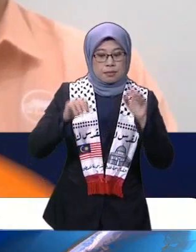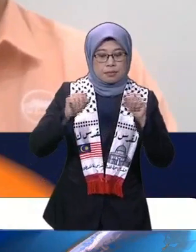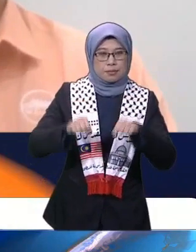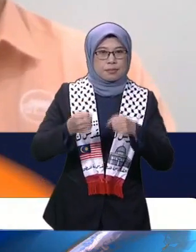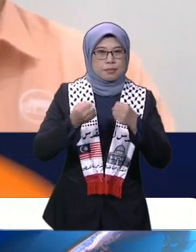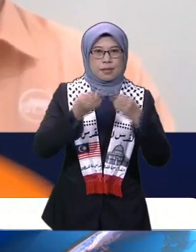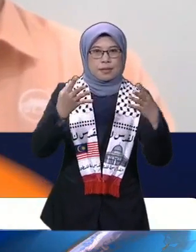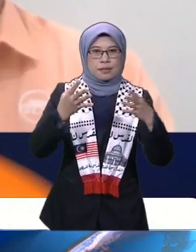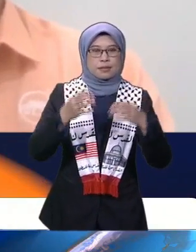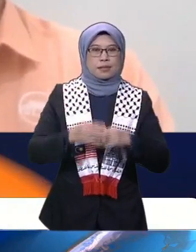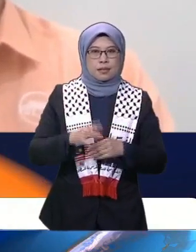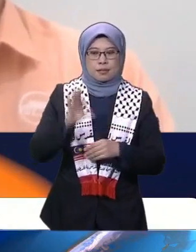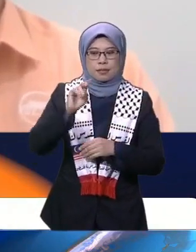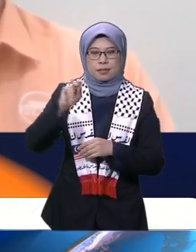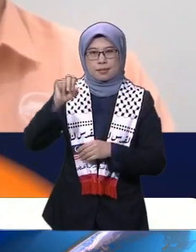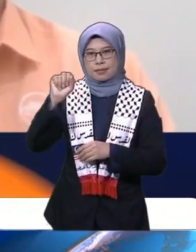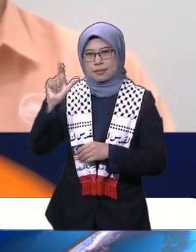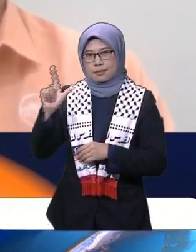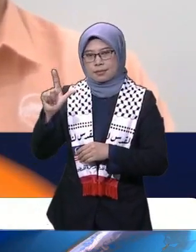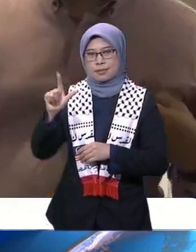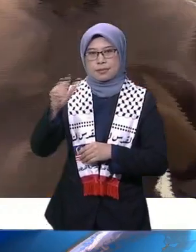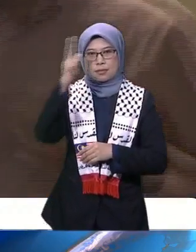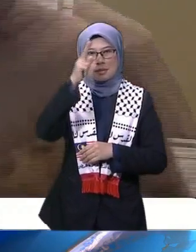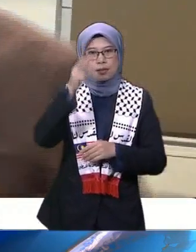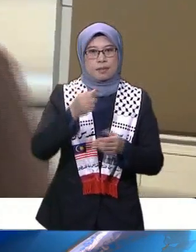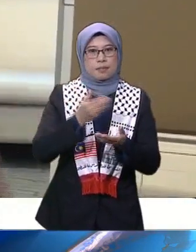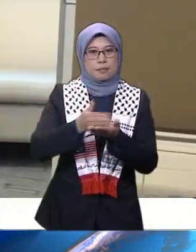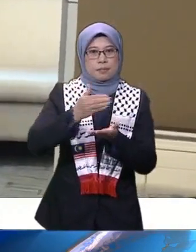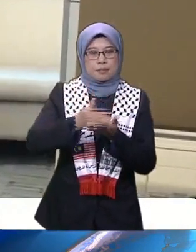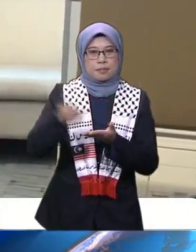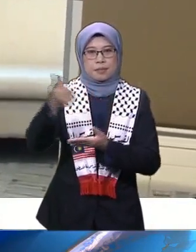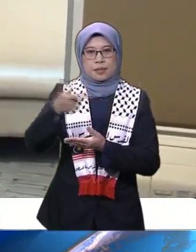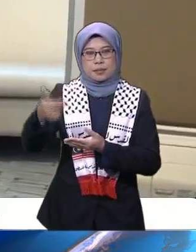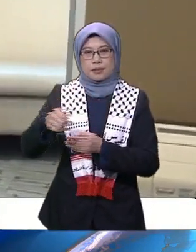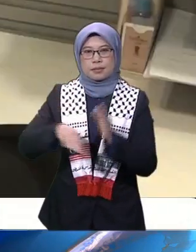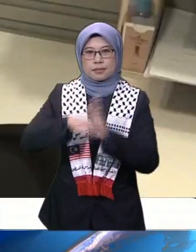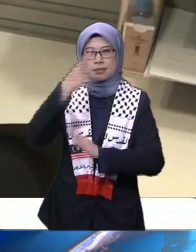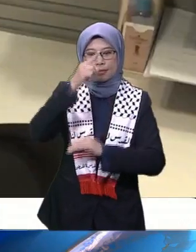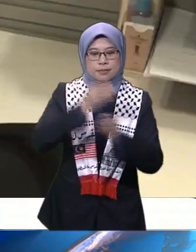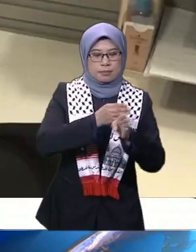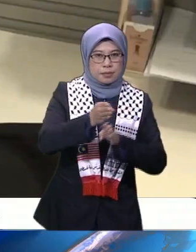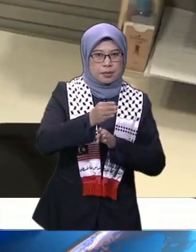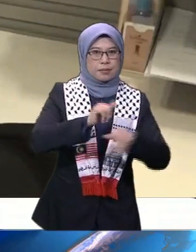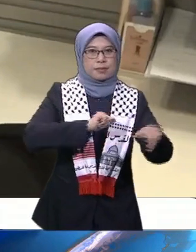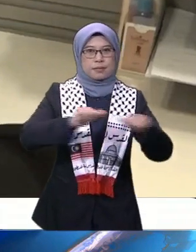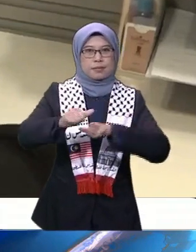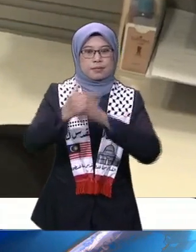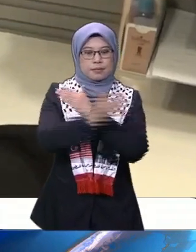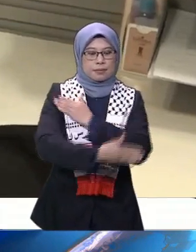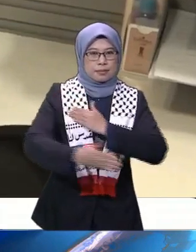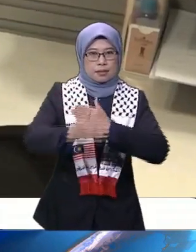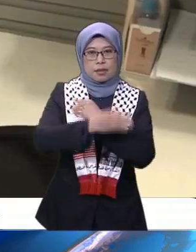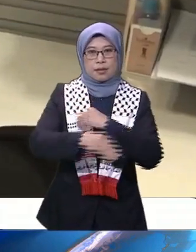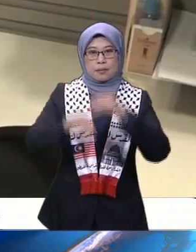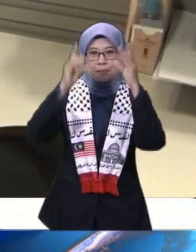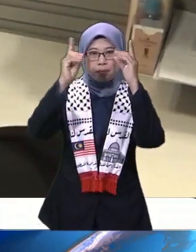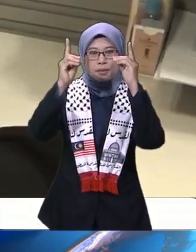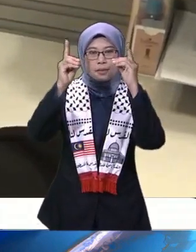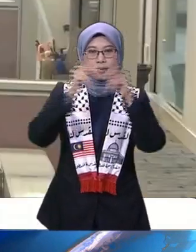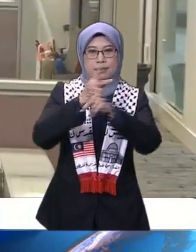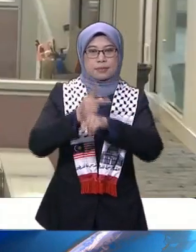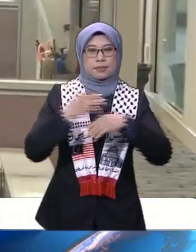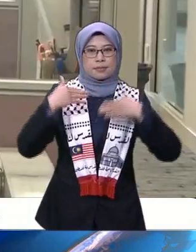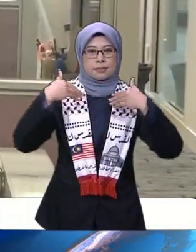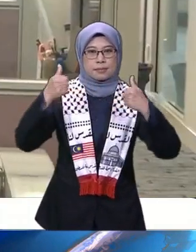lebih banyak ruang fiskal bagi kerajaan berbelanja lebih dalam bidang yang boleh membawa lebih produktiviti untuk negara, terutamanya pendidikan,